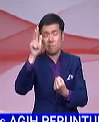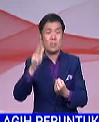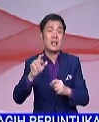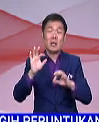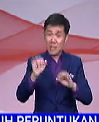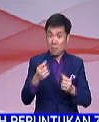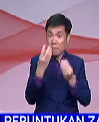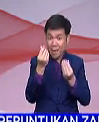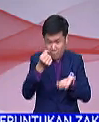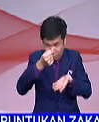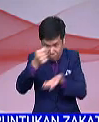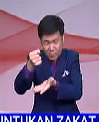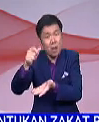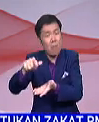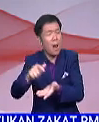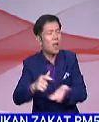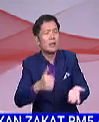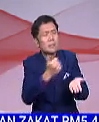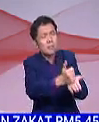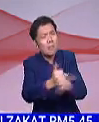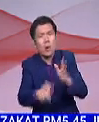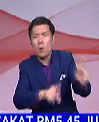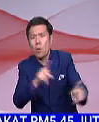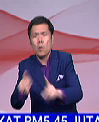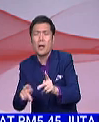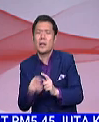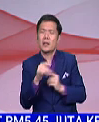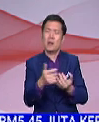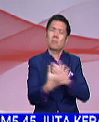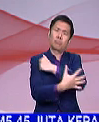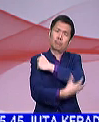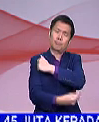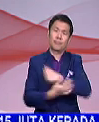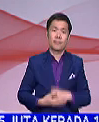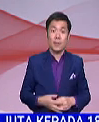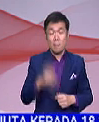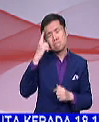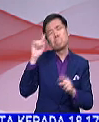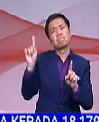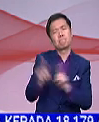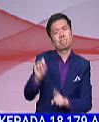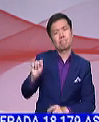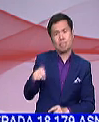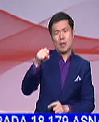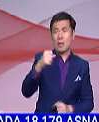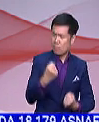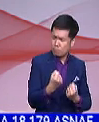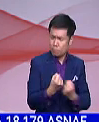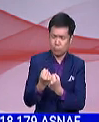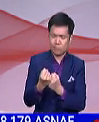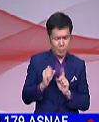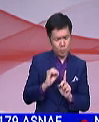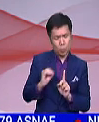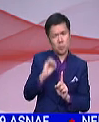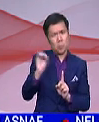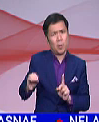dapat membantu mengurangkan beban kepada golongan ini. Saya bersetuju dan menyokong penuh inisiatif